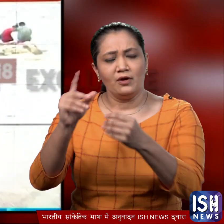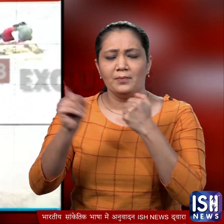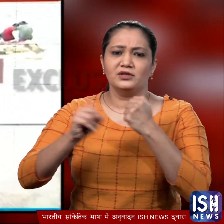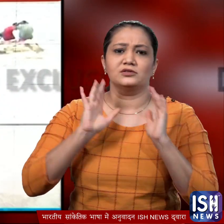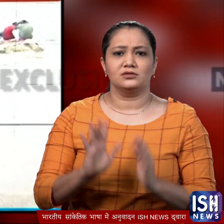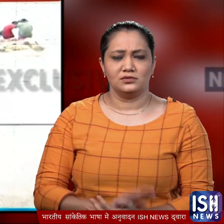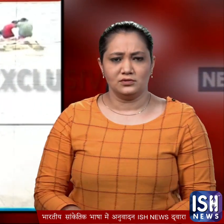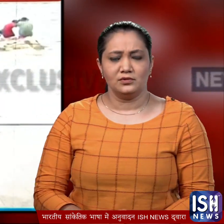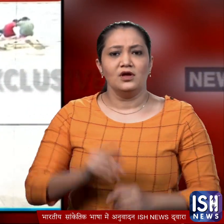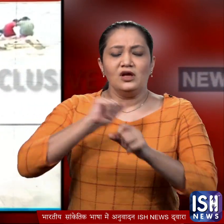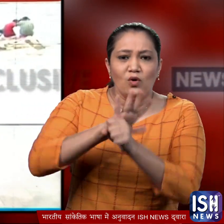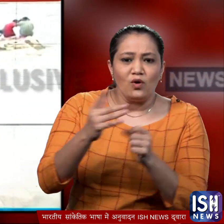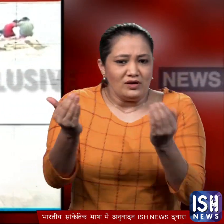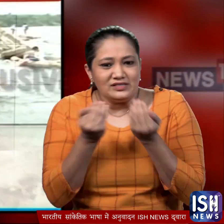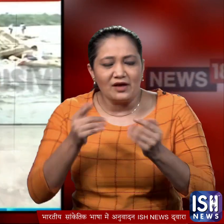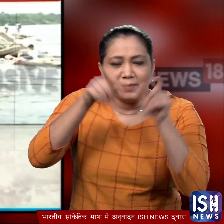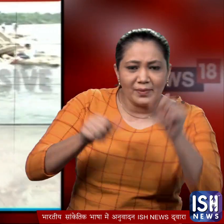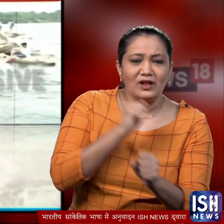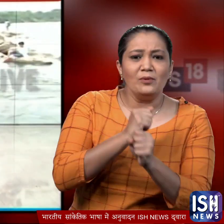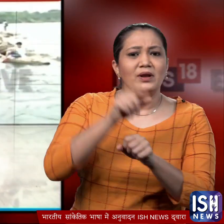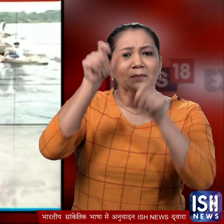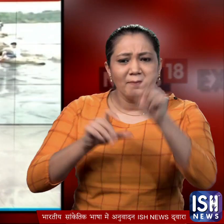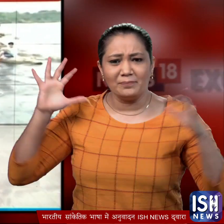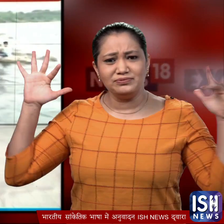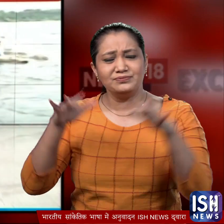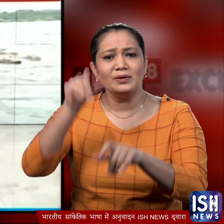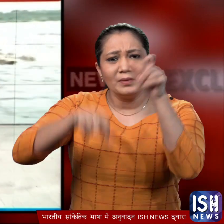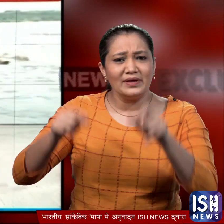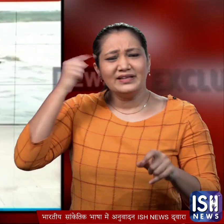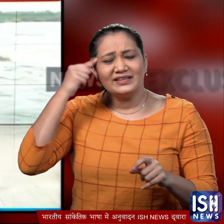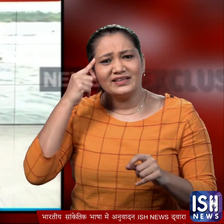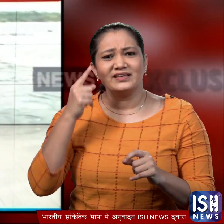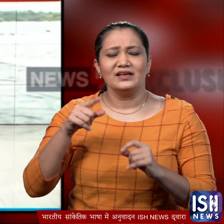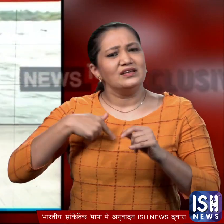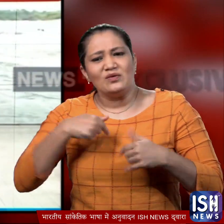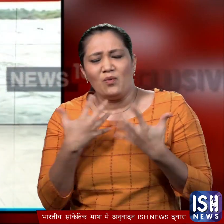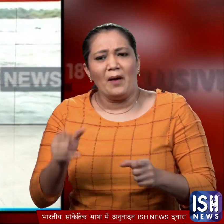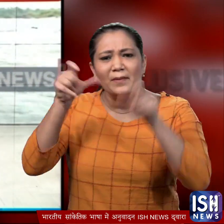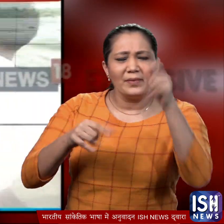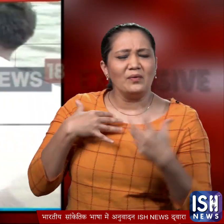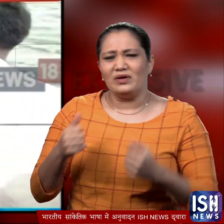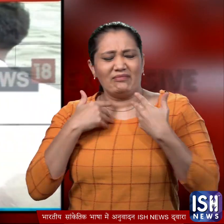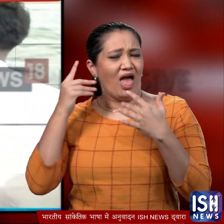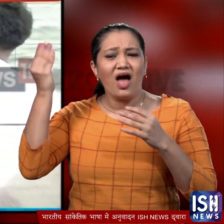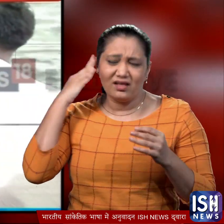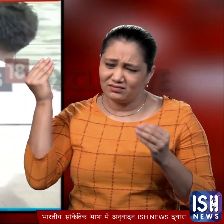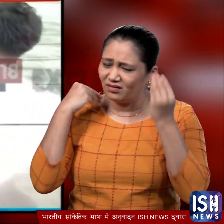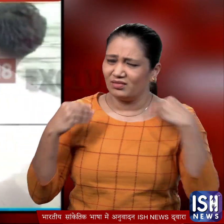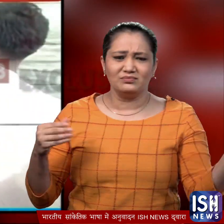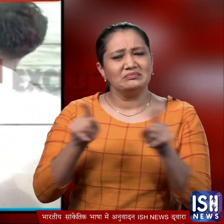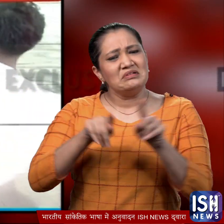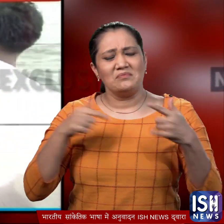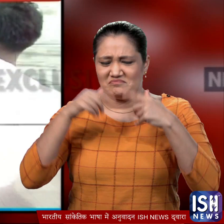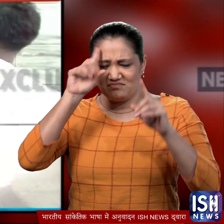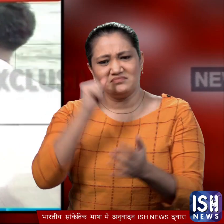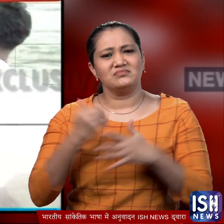सरकार की कोरोना से लोगों को बचाने की कोशिश जारी है, लेकिन बाजारों में उमड़ी भीड़ को देखकर लगता है कि उसने ठान लिया है कि कोई कुछ भी कहे वो अपने मन